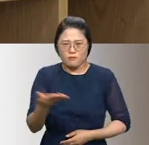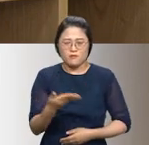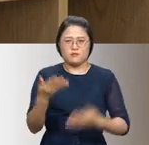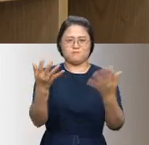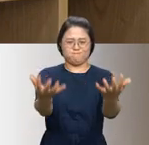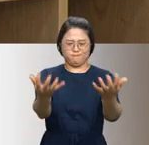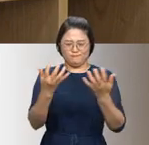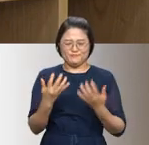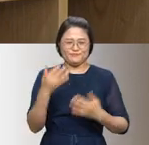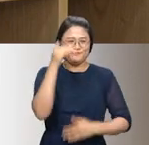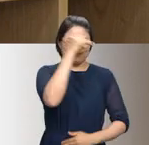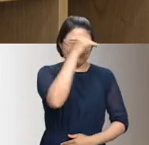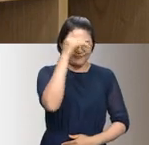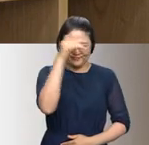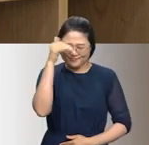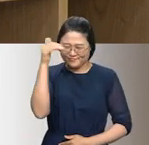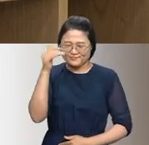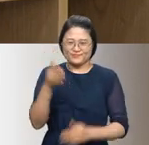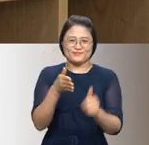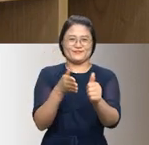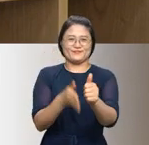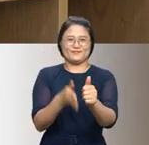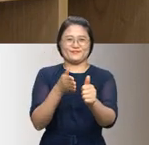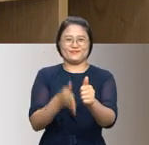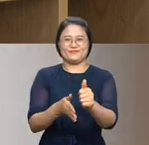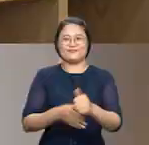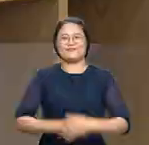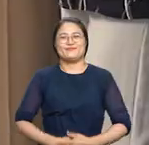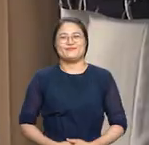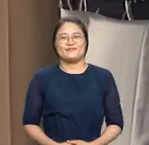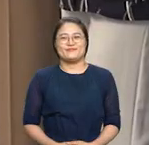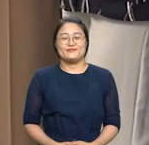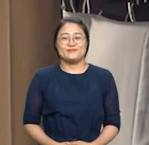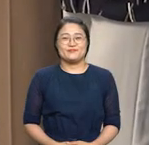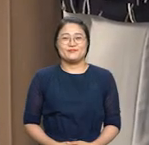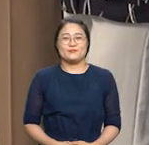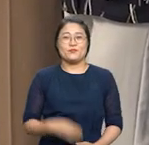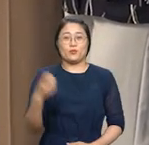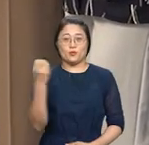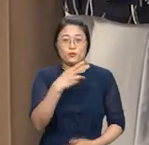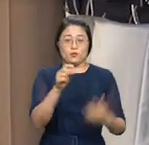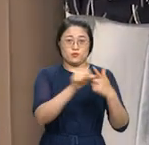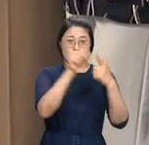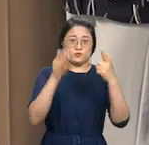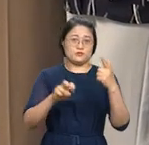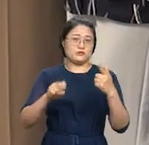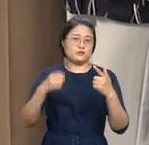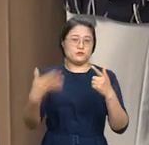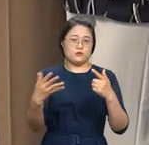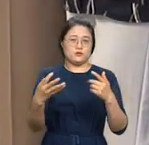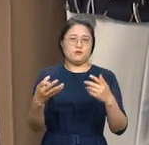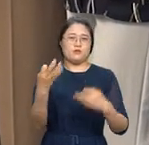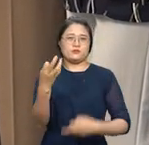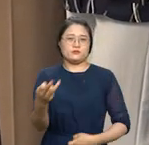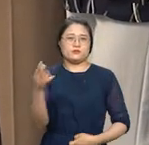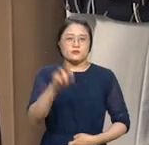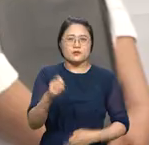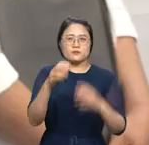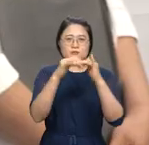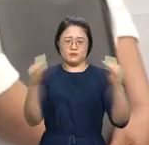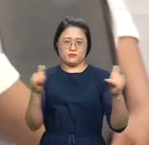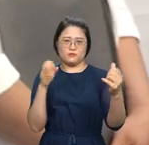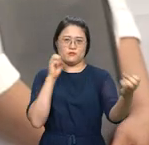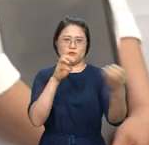찾아주셔서 관람을 좀 해주셨으면 좋겠다라고 하는 말씀을 드립니다. 아울러 오는 6월 29일에는 13억 인과의